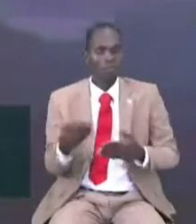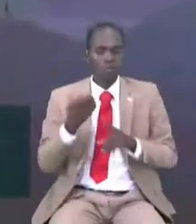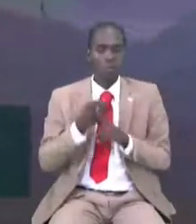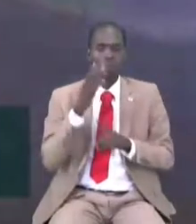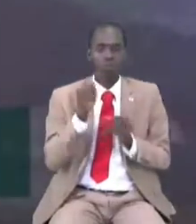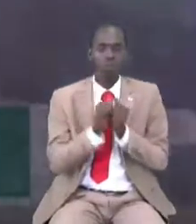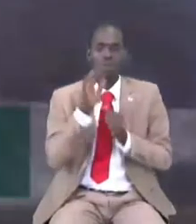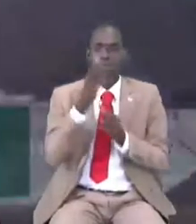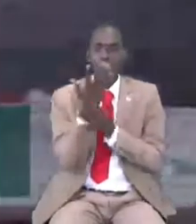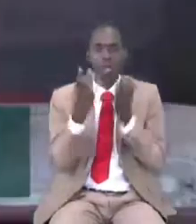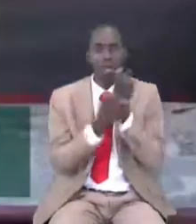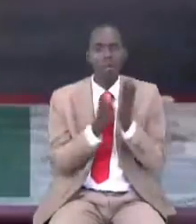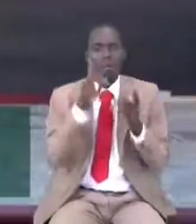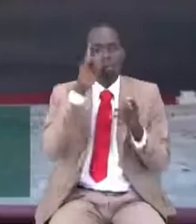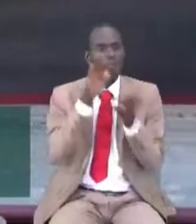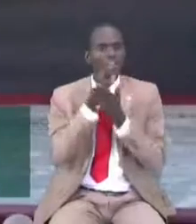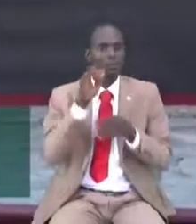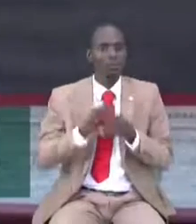le Père. F.